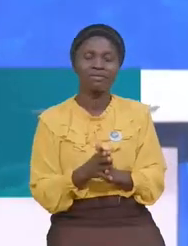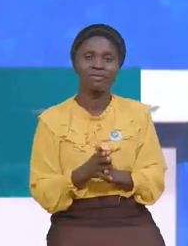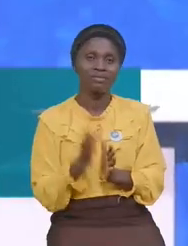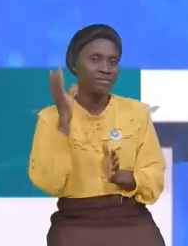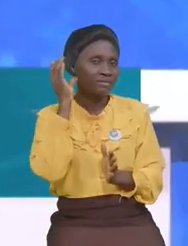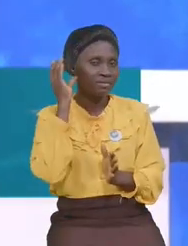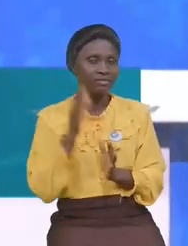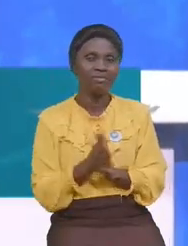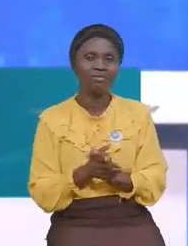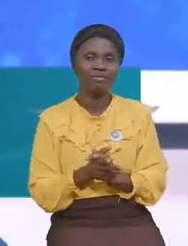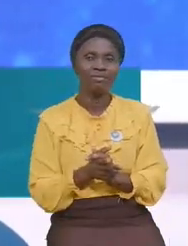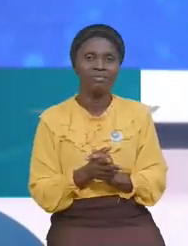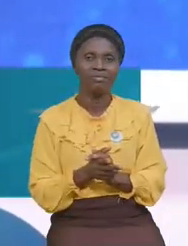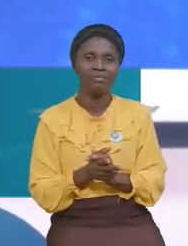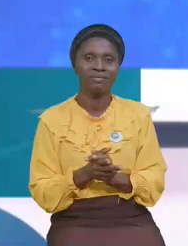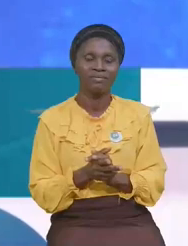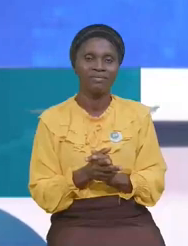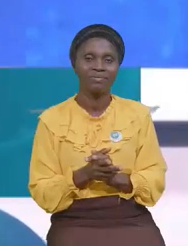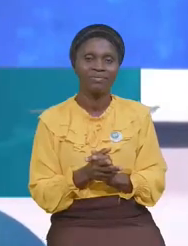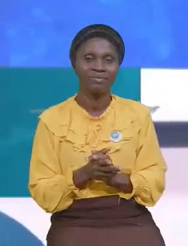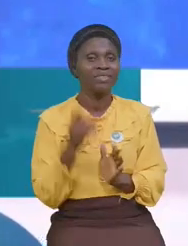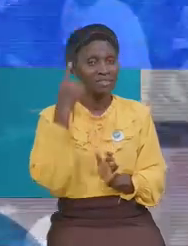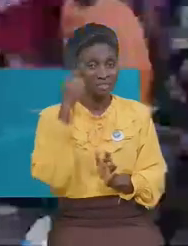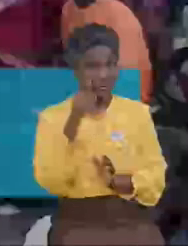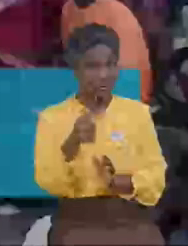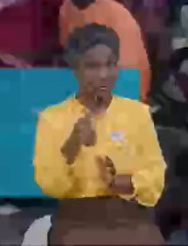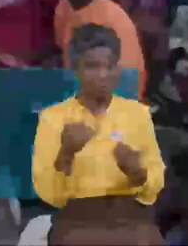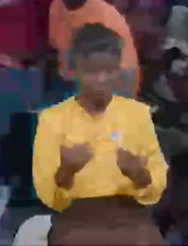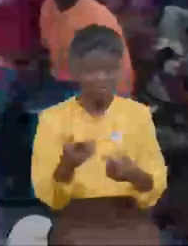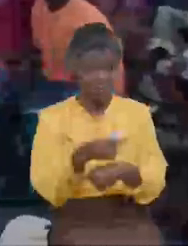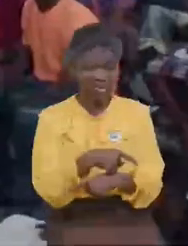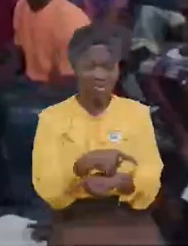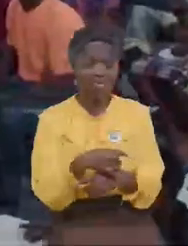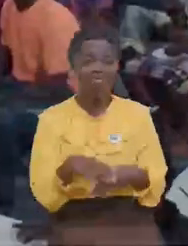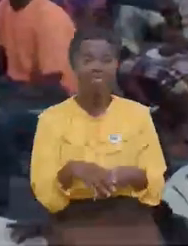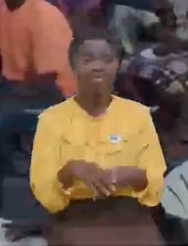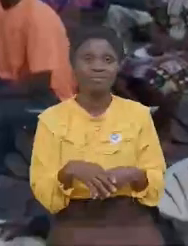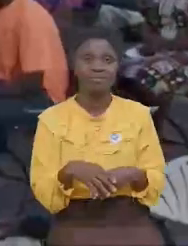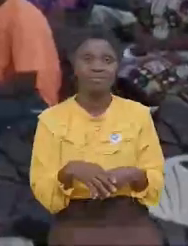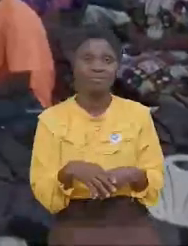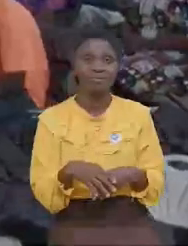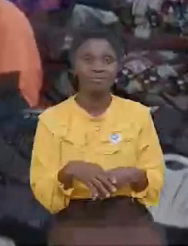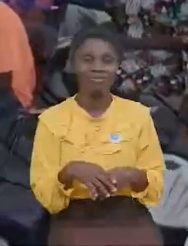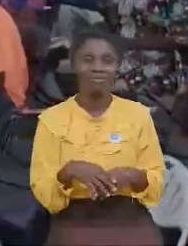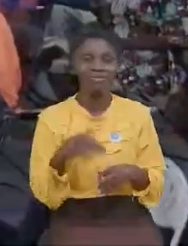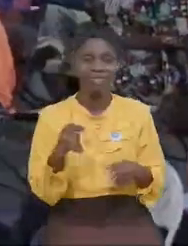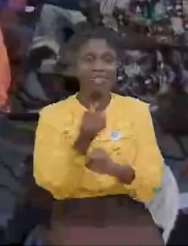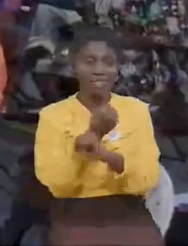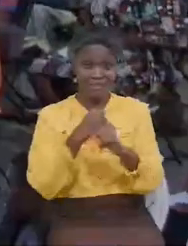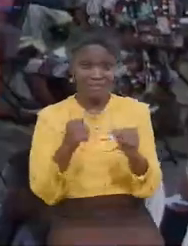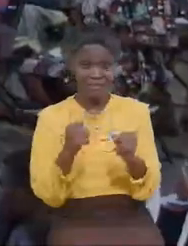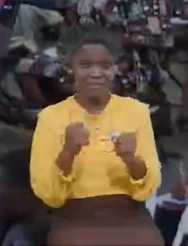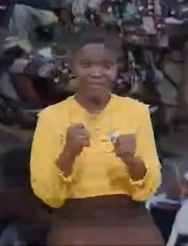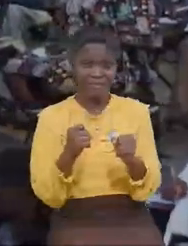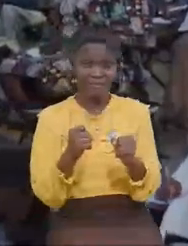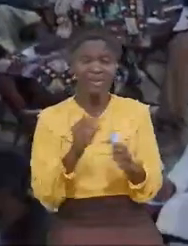que vous venez d'entendre est accomplie pour vous aujourd'hui. Le jour du salut,